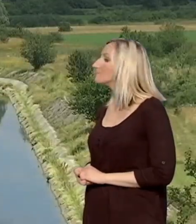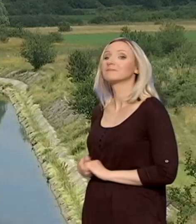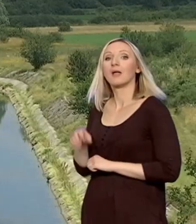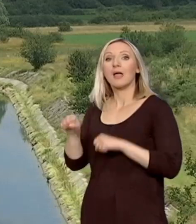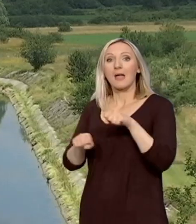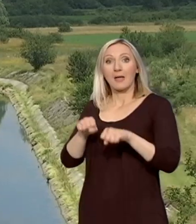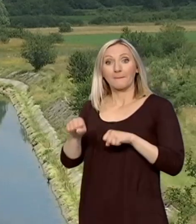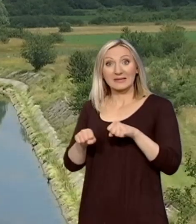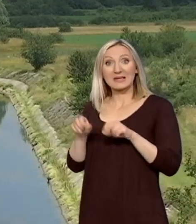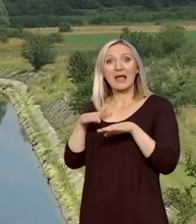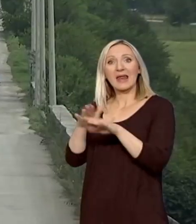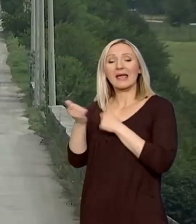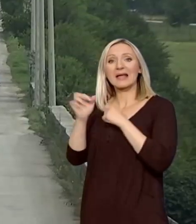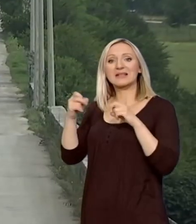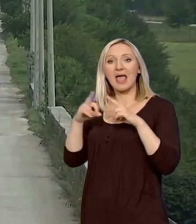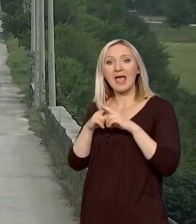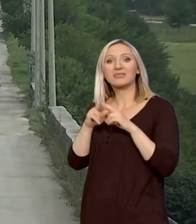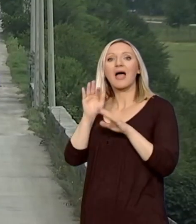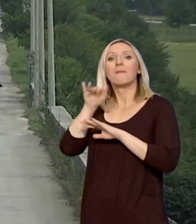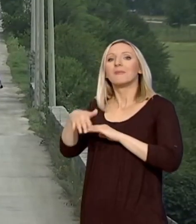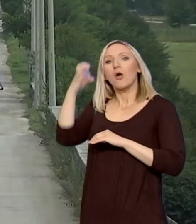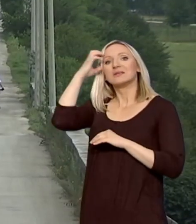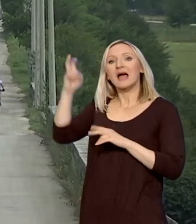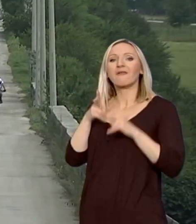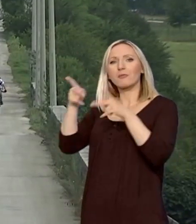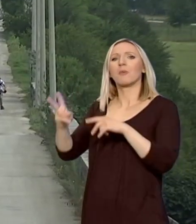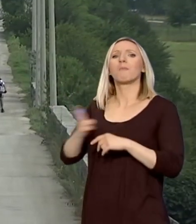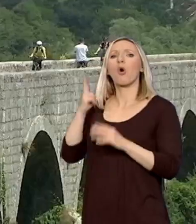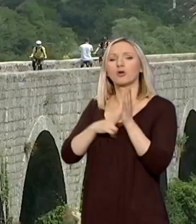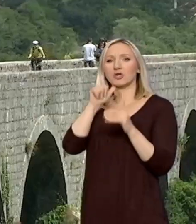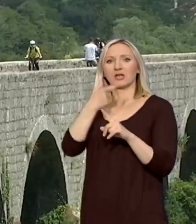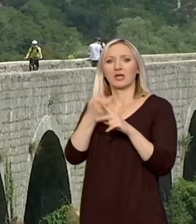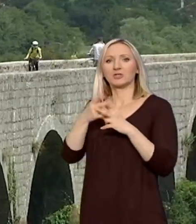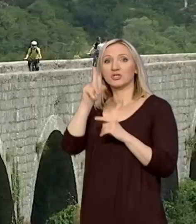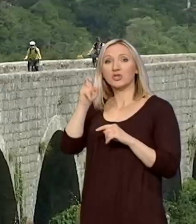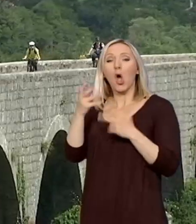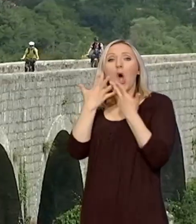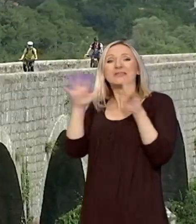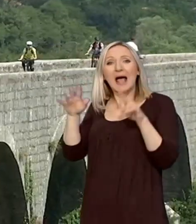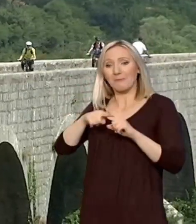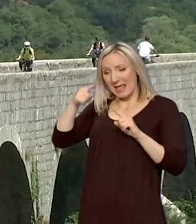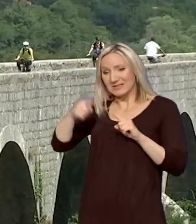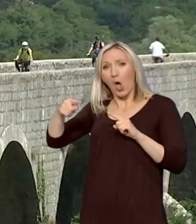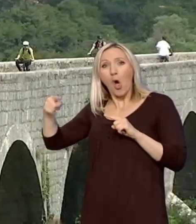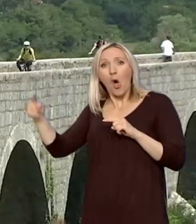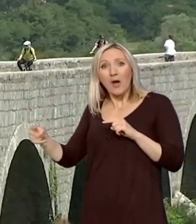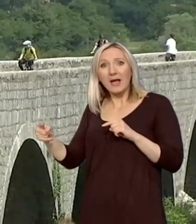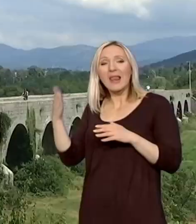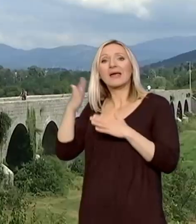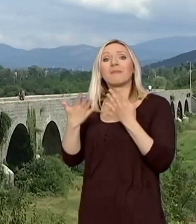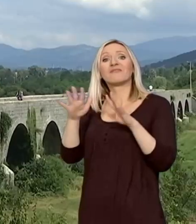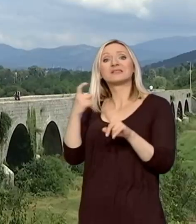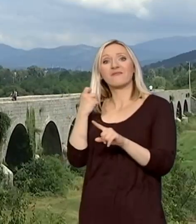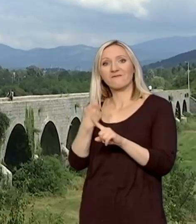Biciklisti su reku Zetu prešli preko Carevog mosta, ponosa Nikšićana. Most sa 18 okana izgrađen je krajem 19. veka